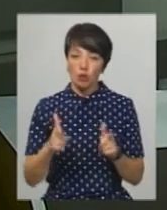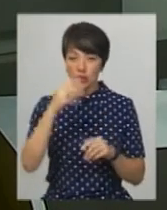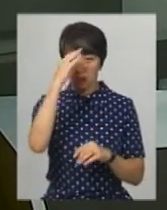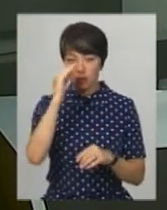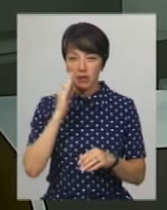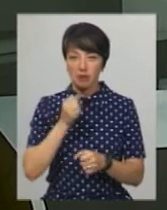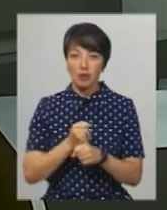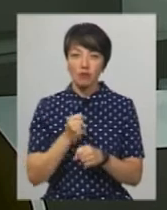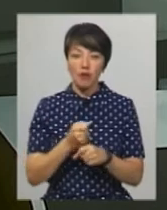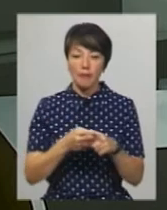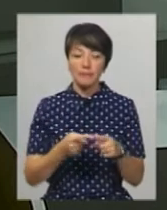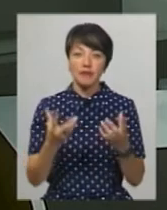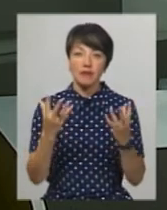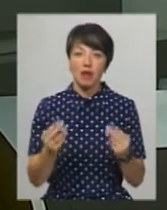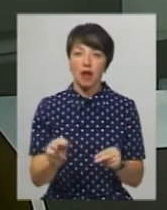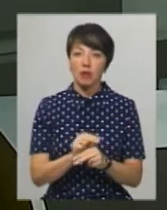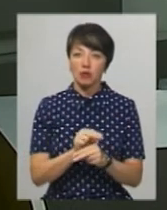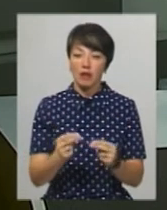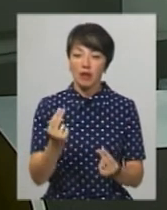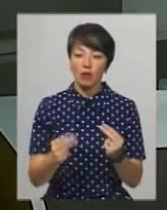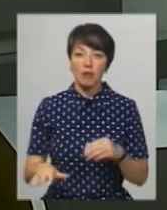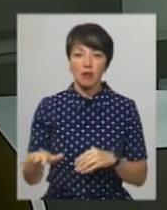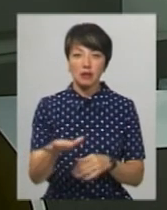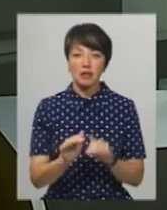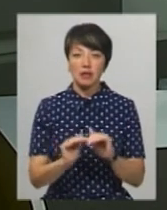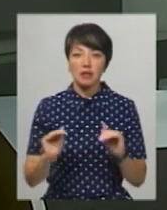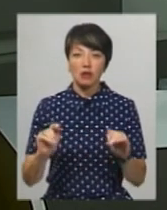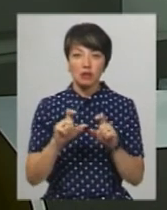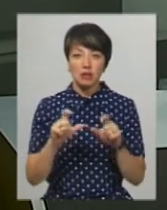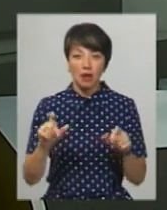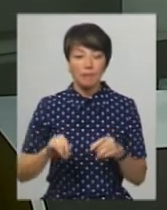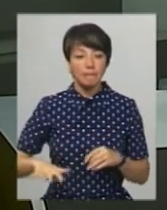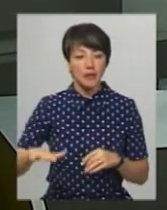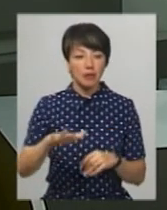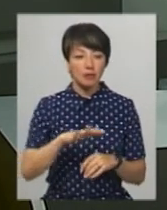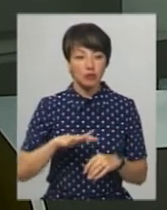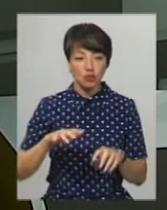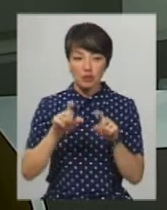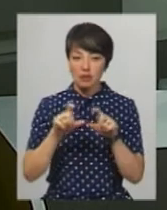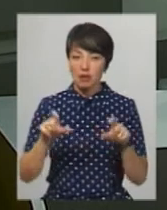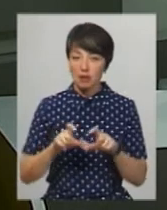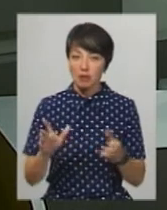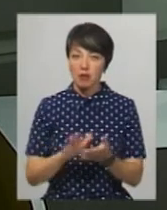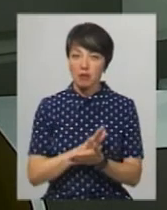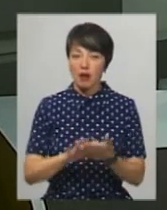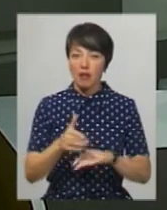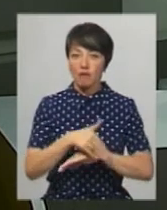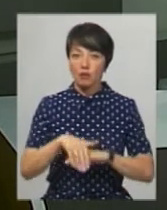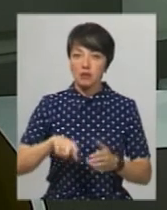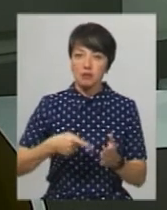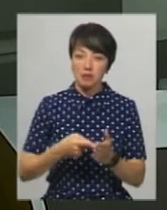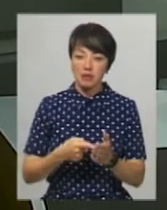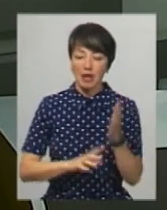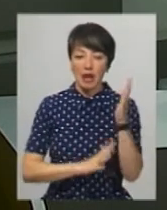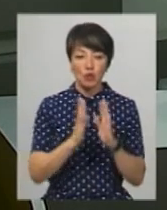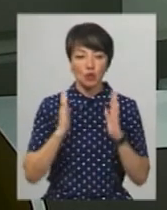вони працювали півдня, ремонтували ігрові майданчики в дитячих садках та приміщення дошкільних закладів, прибирали вулиці міста і